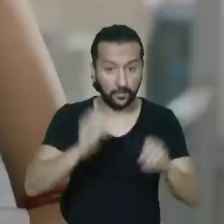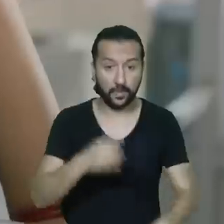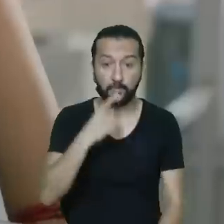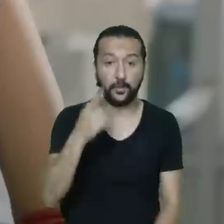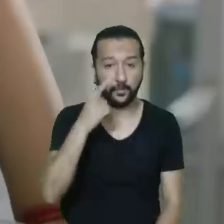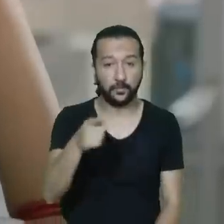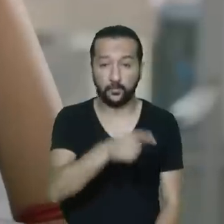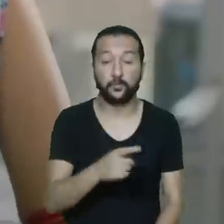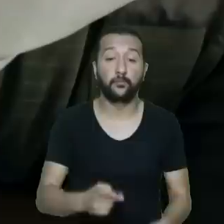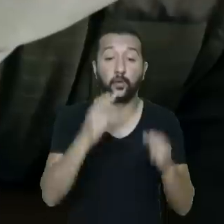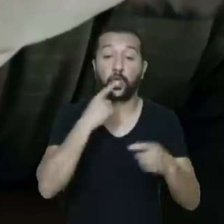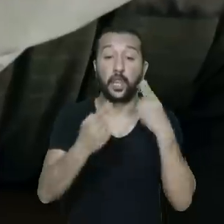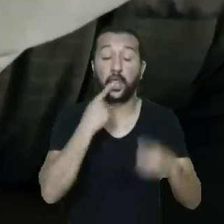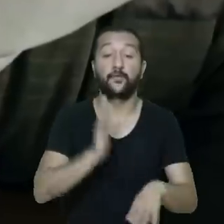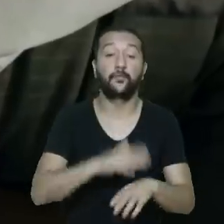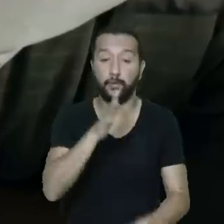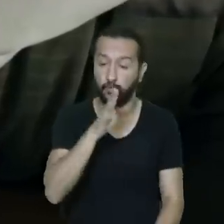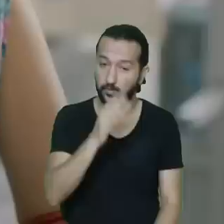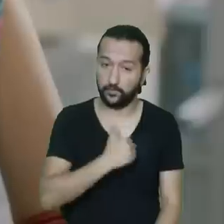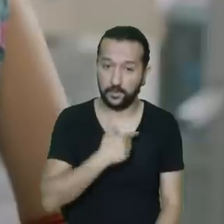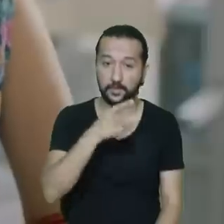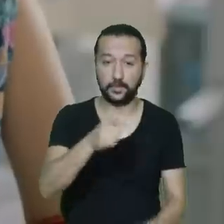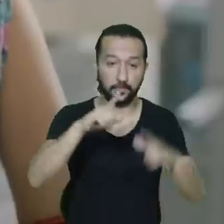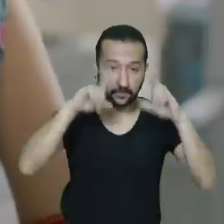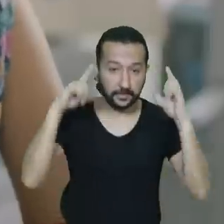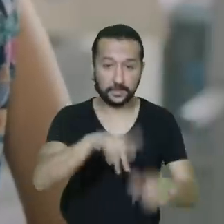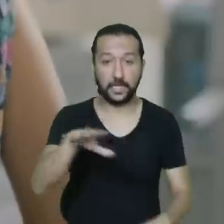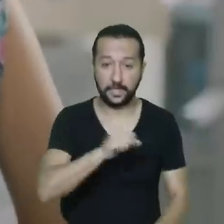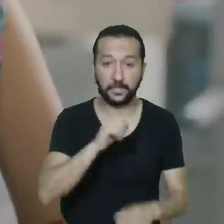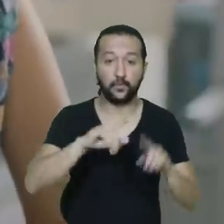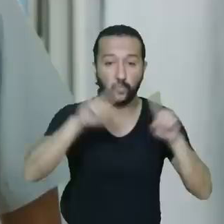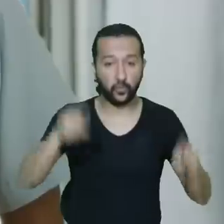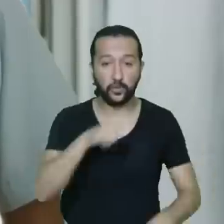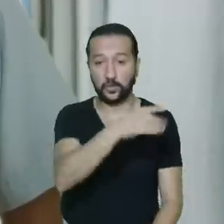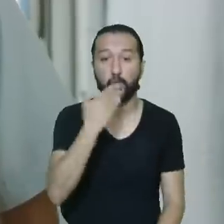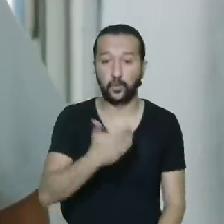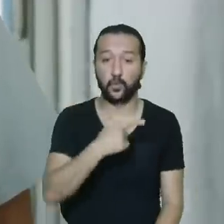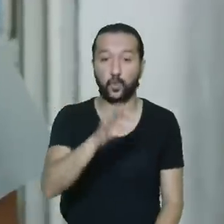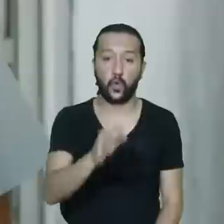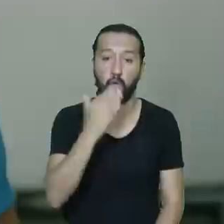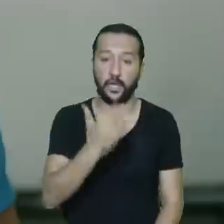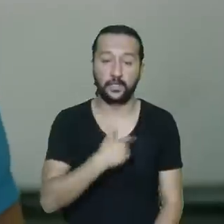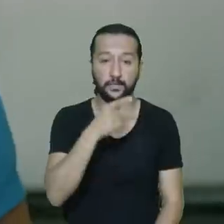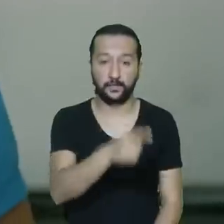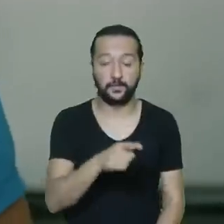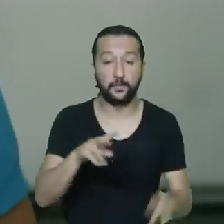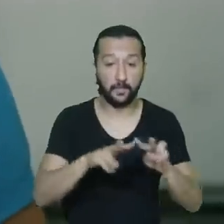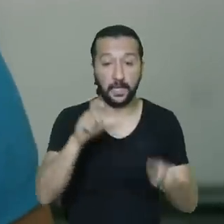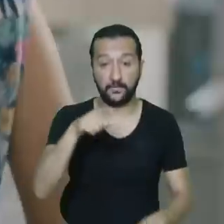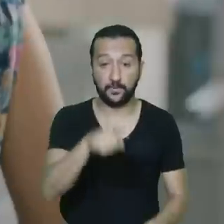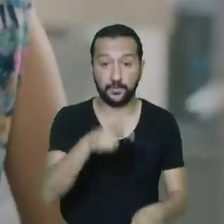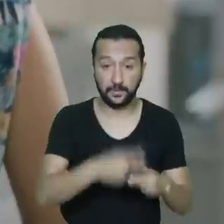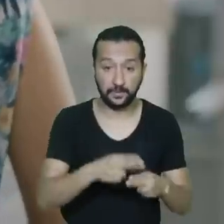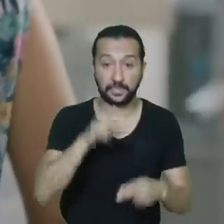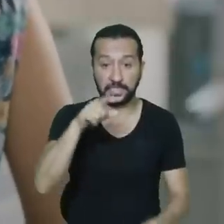bak. Boşuna saf yatma. Biliyorum ben. Maskeleri sen aldın, kırtasiyeci söyledi. Öyle dedi. Makkayıbır